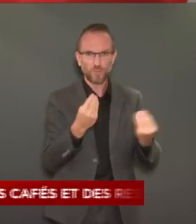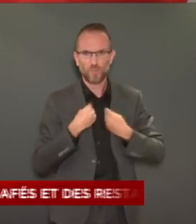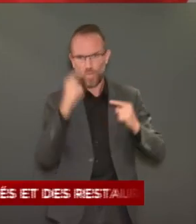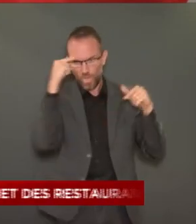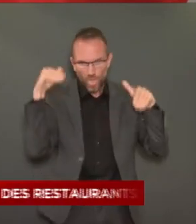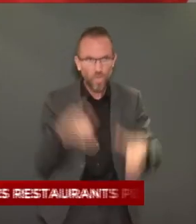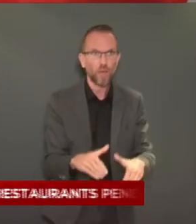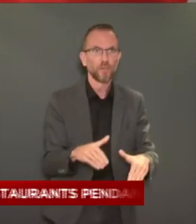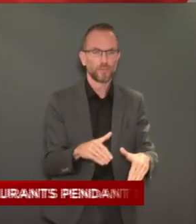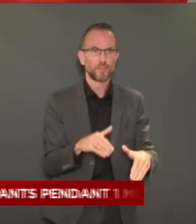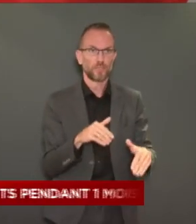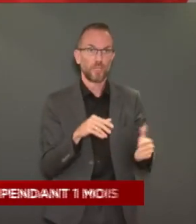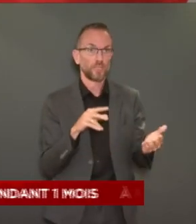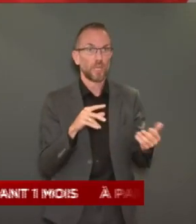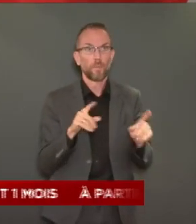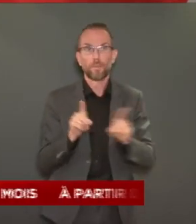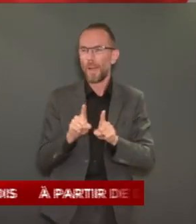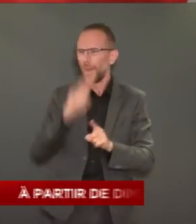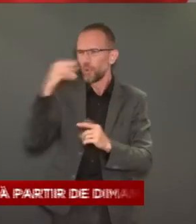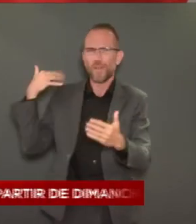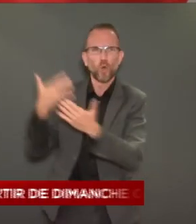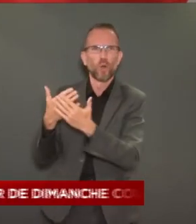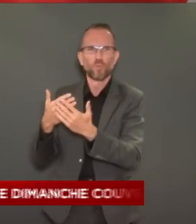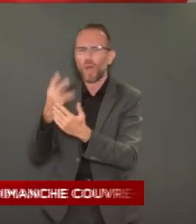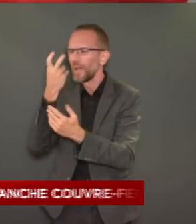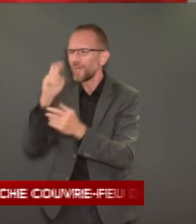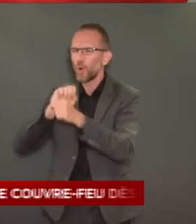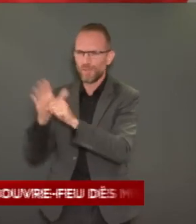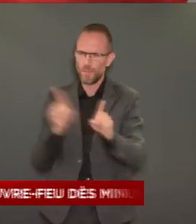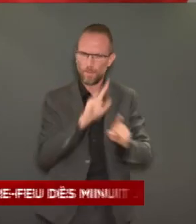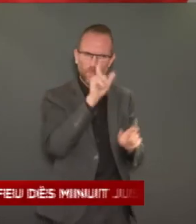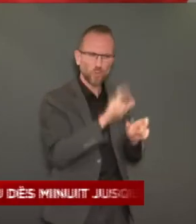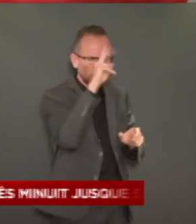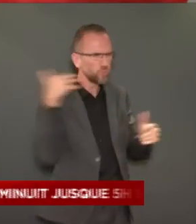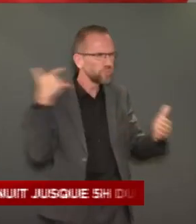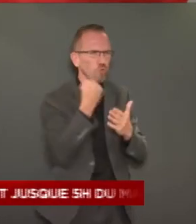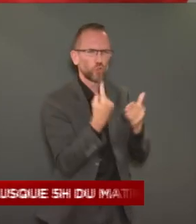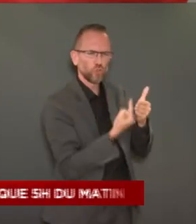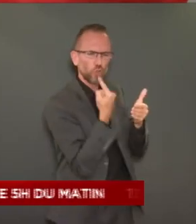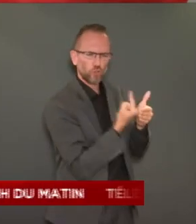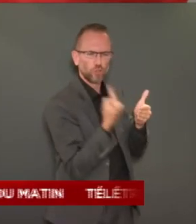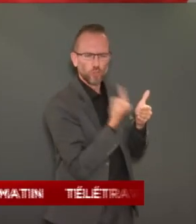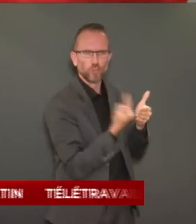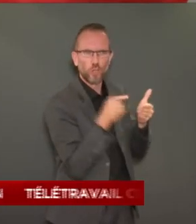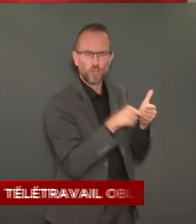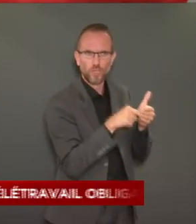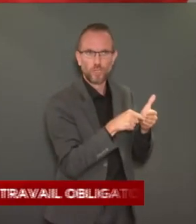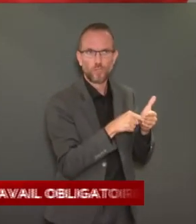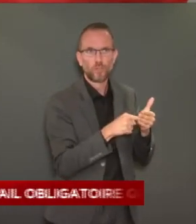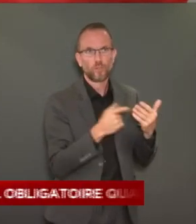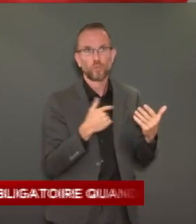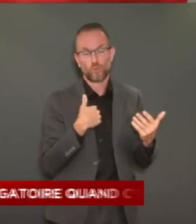a pas de crise Covid. C'est une réalité. On veut éviter l'isolement et donc nos mesures ne forcent